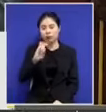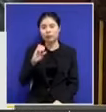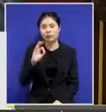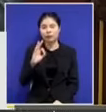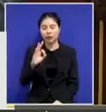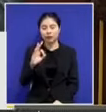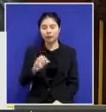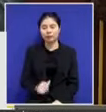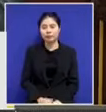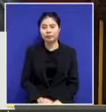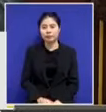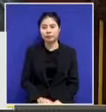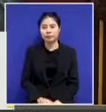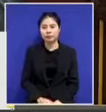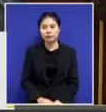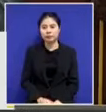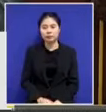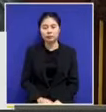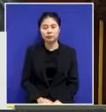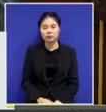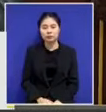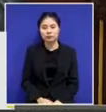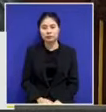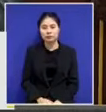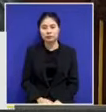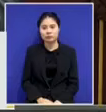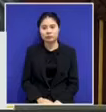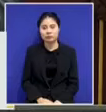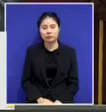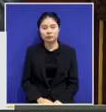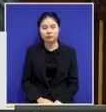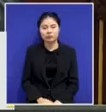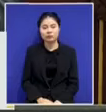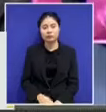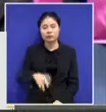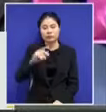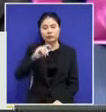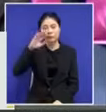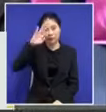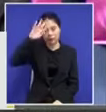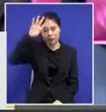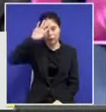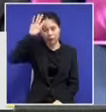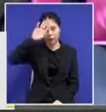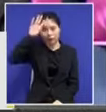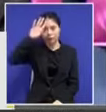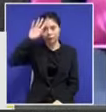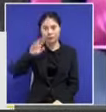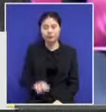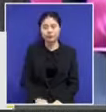269นายนิยมวิวัฒนดิษฐกุล นายธนาธรจึงรุ่งเรืองกิจ